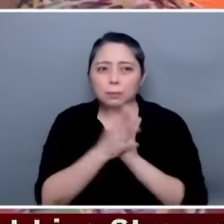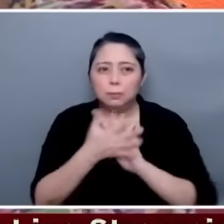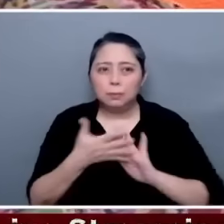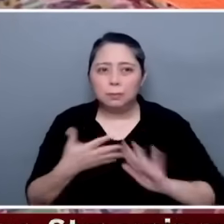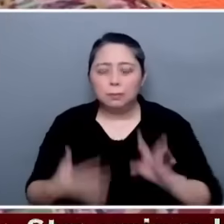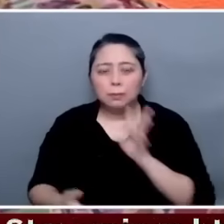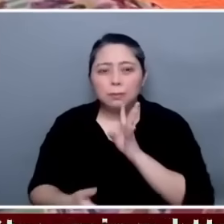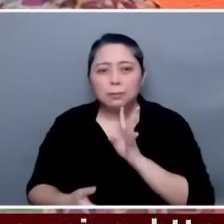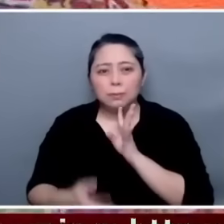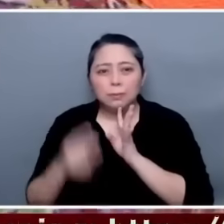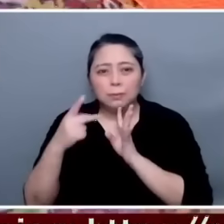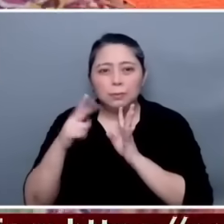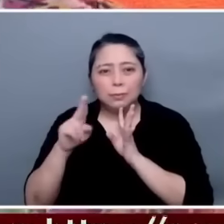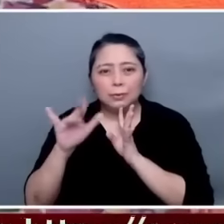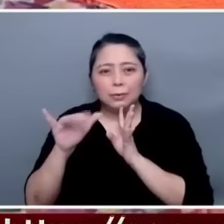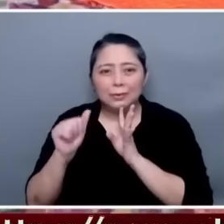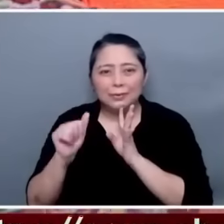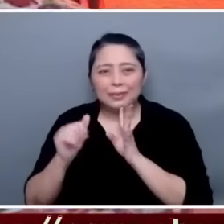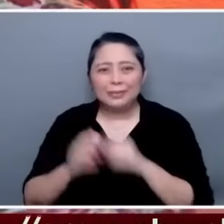Ninong?